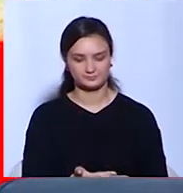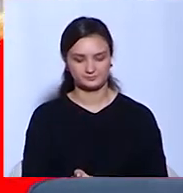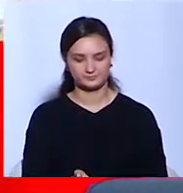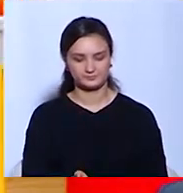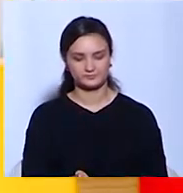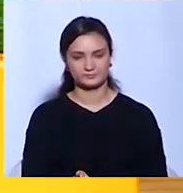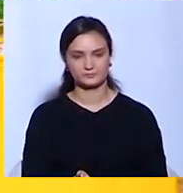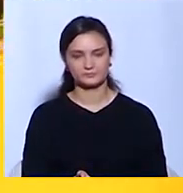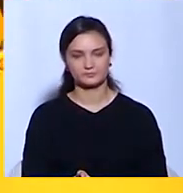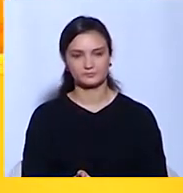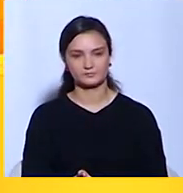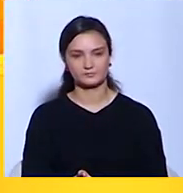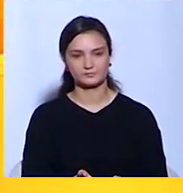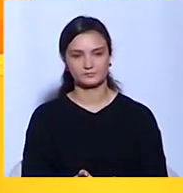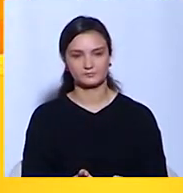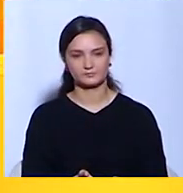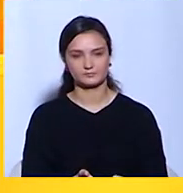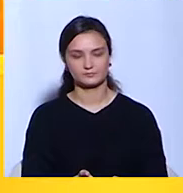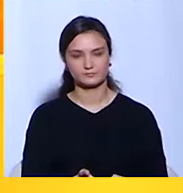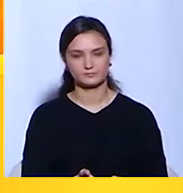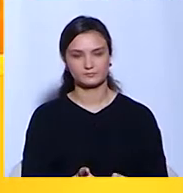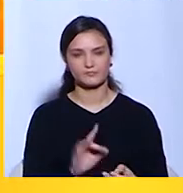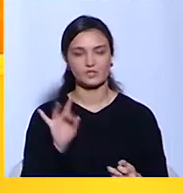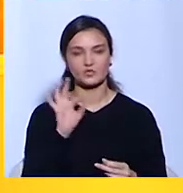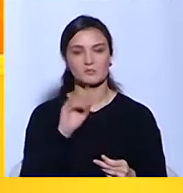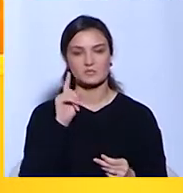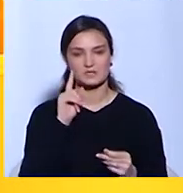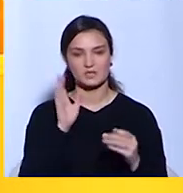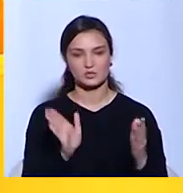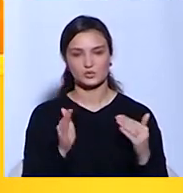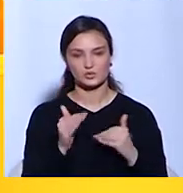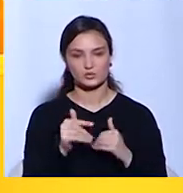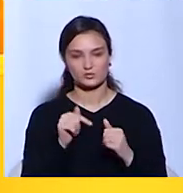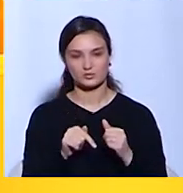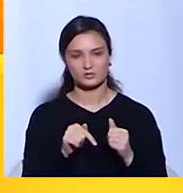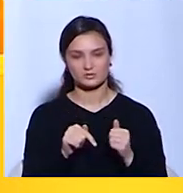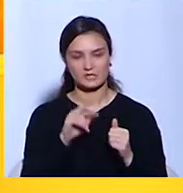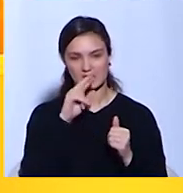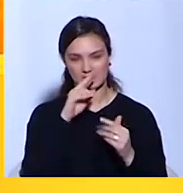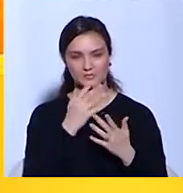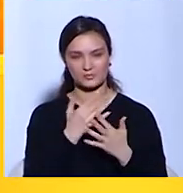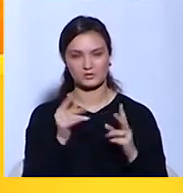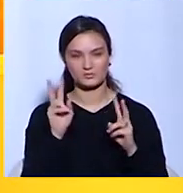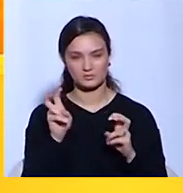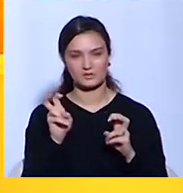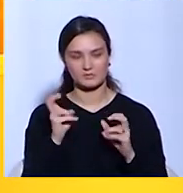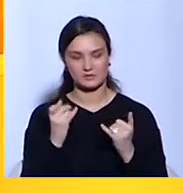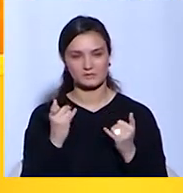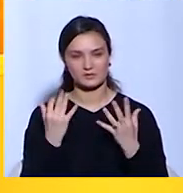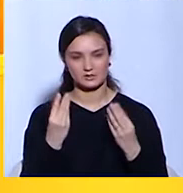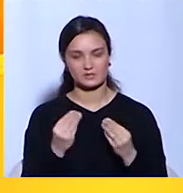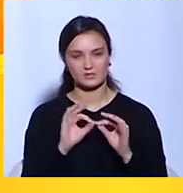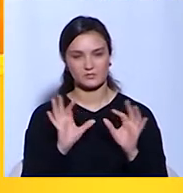რაც შეეხება მწვანე ზონას, მე დღეს მინდა უბრალოდ გაგახსენოთ, რა კი ანტიბიოტიკების თემა შემოვიდა დღევანდელ